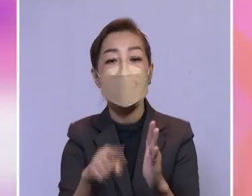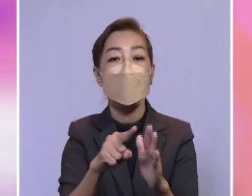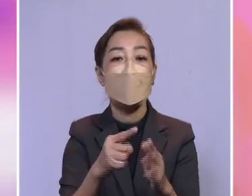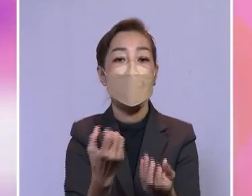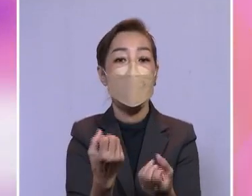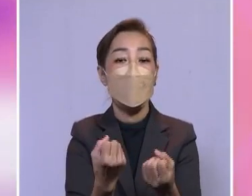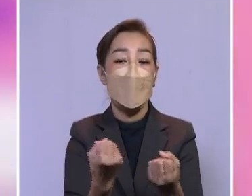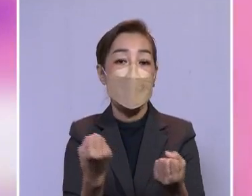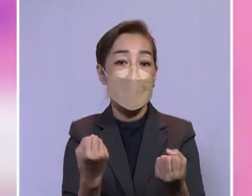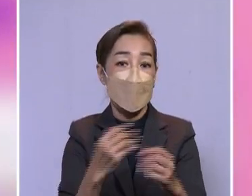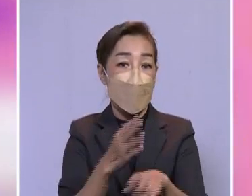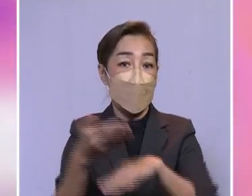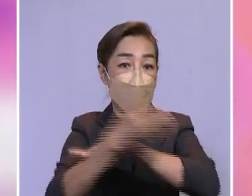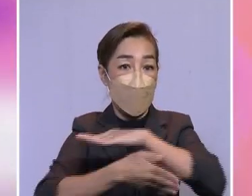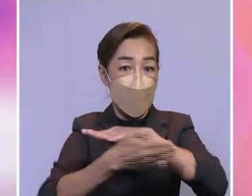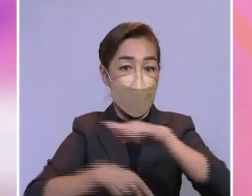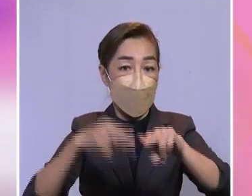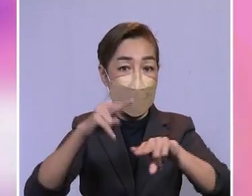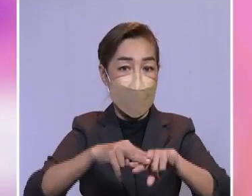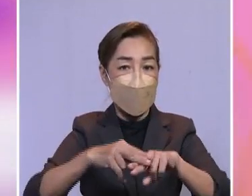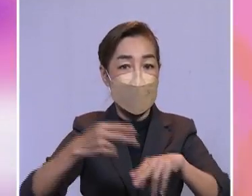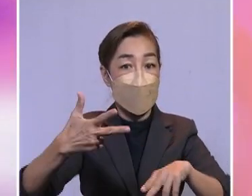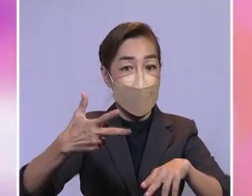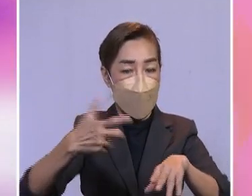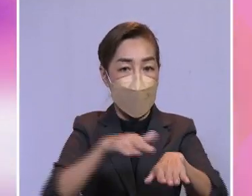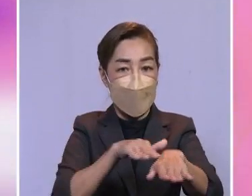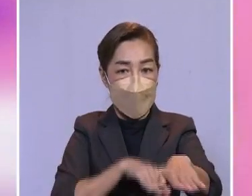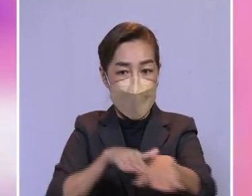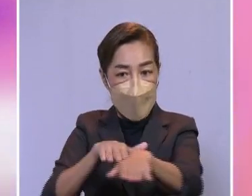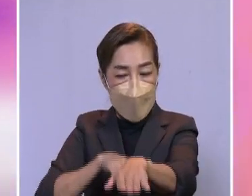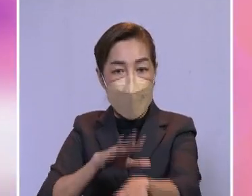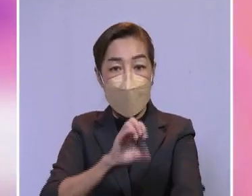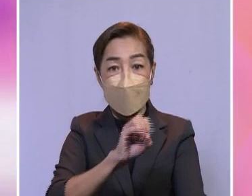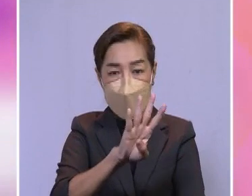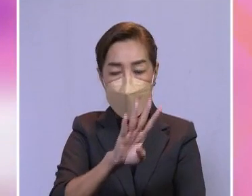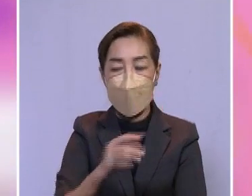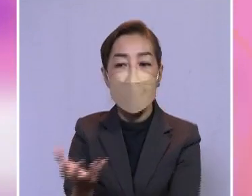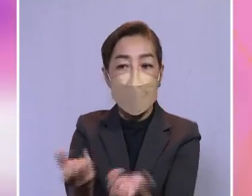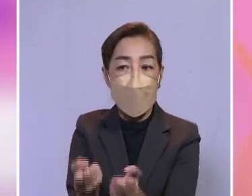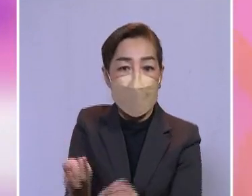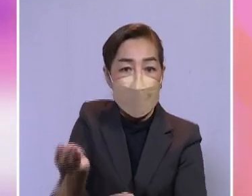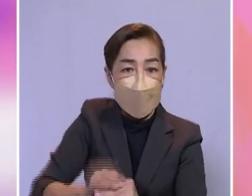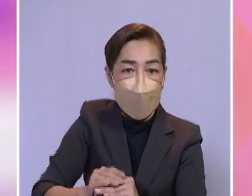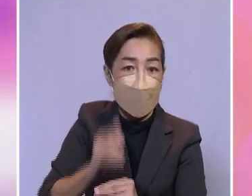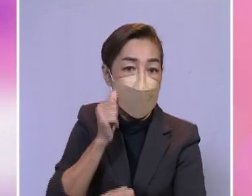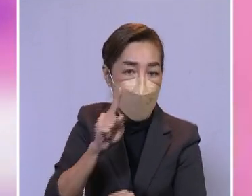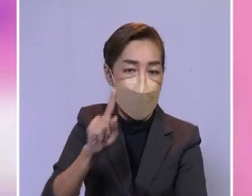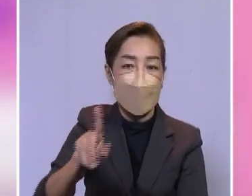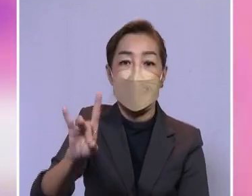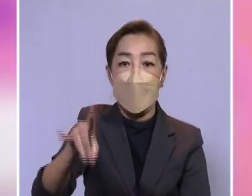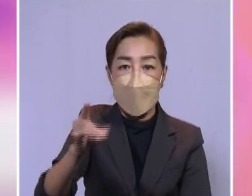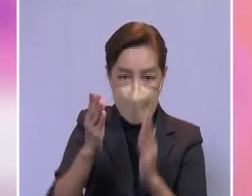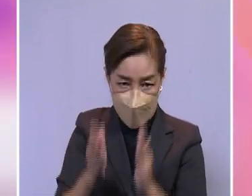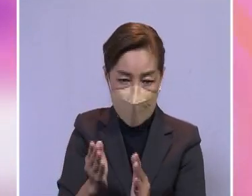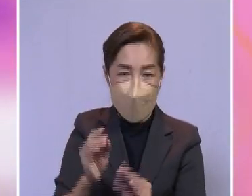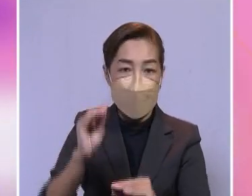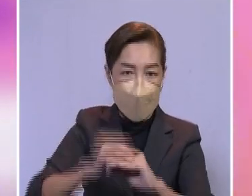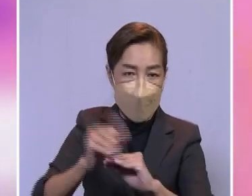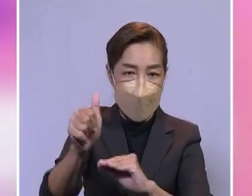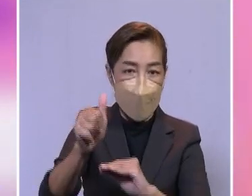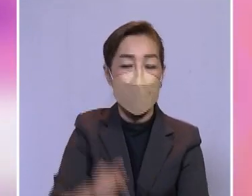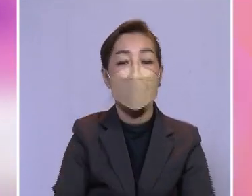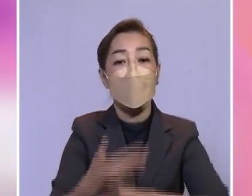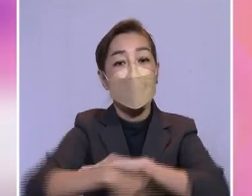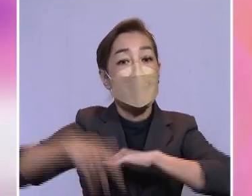รถนั่งชั้น 3จำนวน 54คันรองรับผู้โดยสารได้เพิ่มประมาณ 8,000คนต่อวันขบวนรถพิเศษ